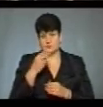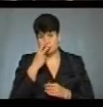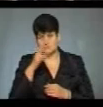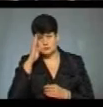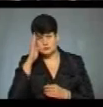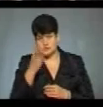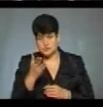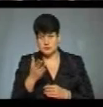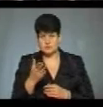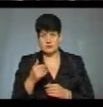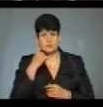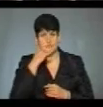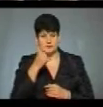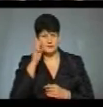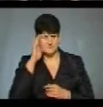Він підійшов,